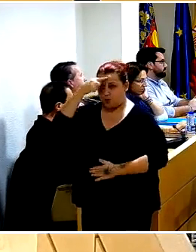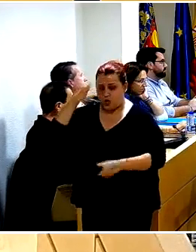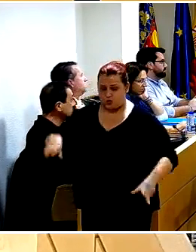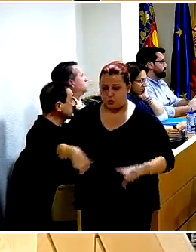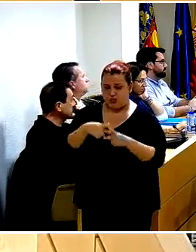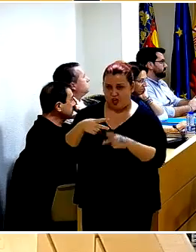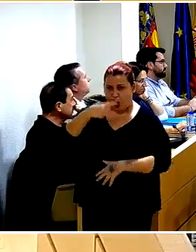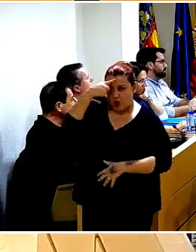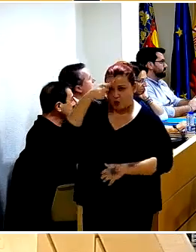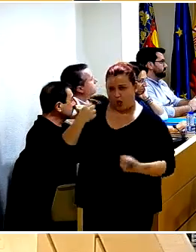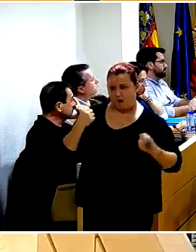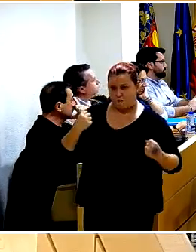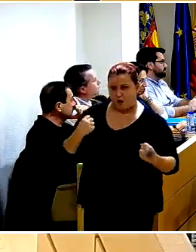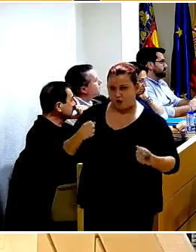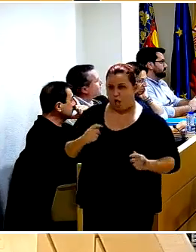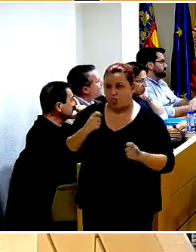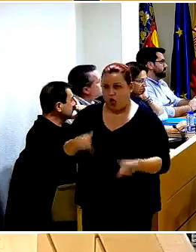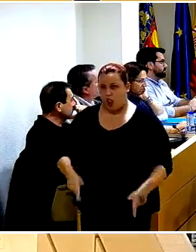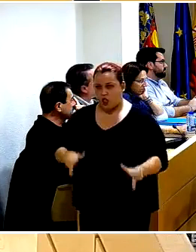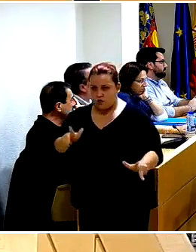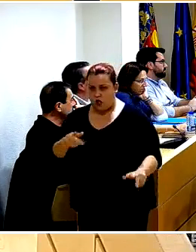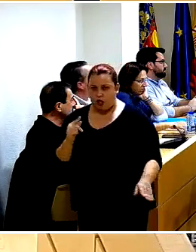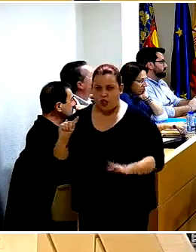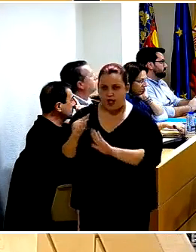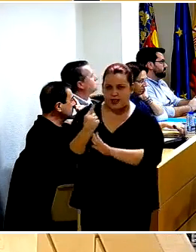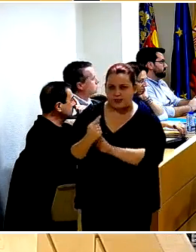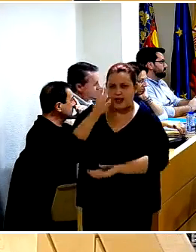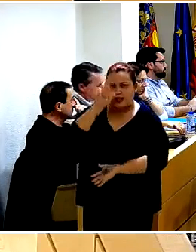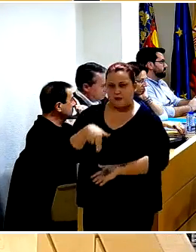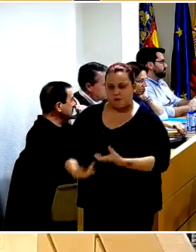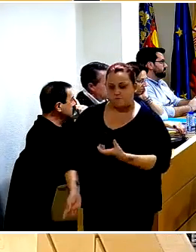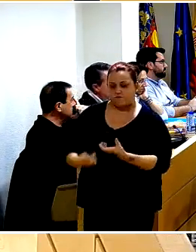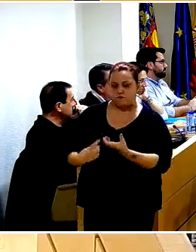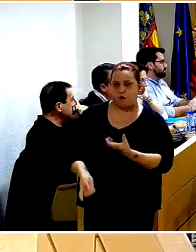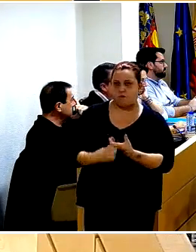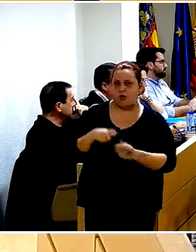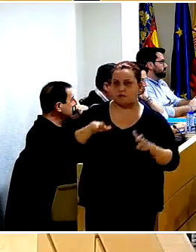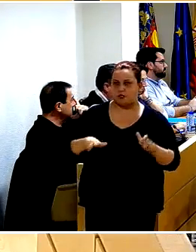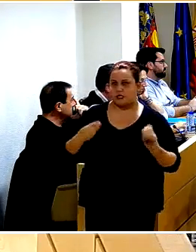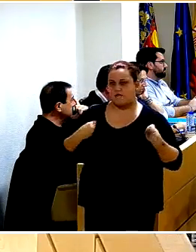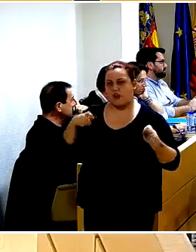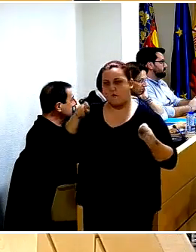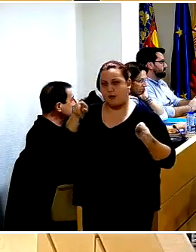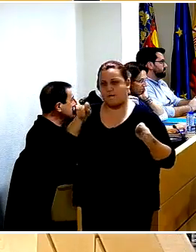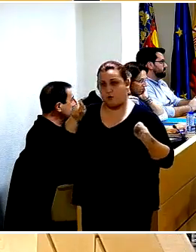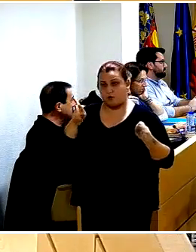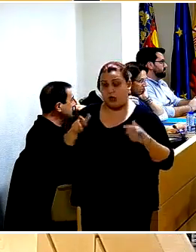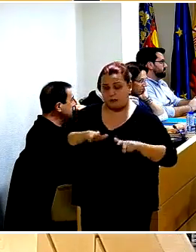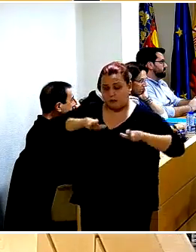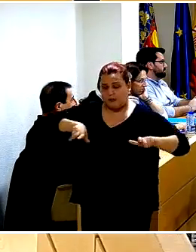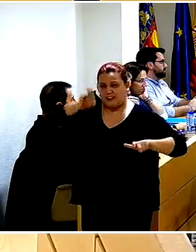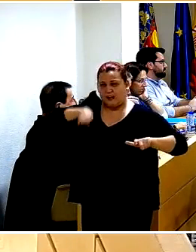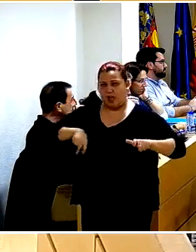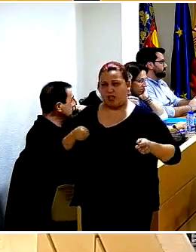cultura és més lliure, més crítica i amb major implicació ciutadana. S'incrementen significativament les